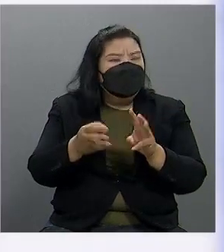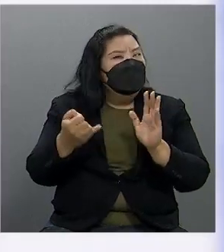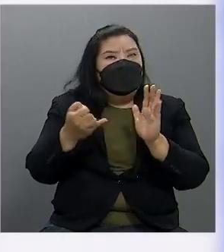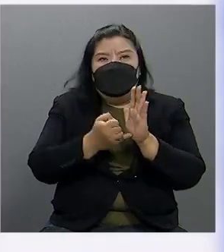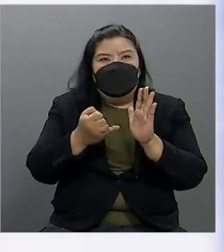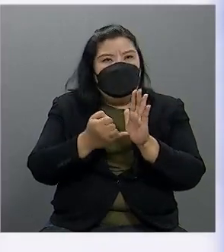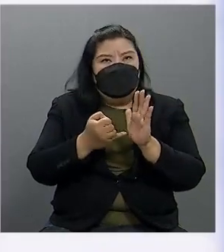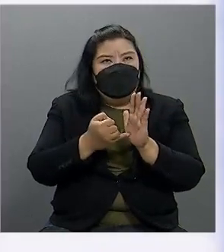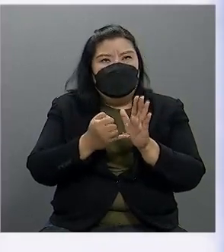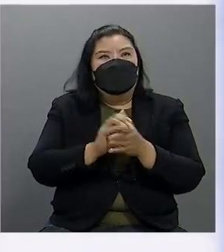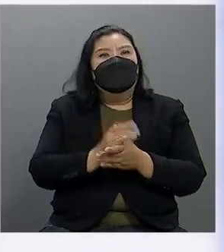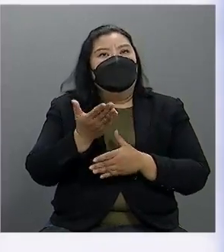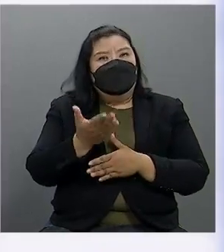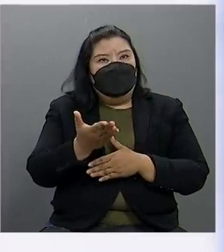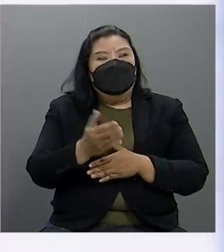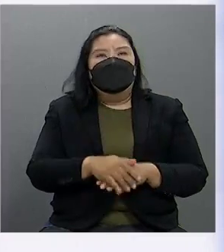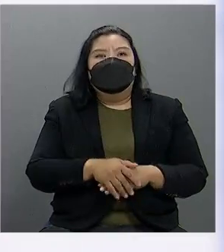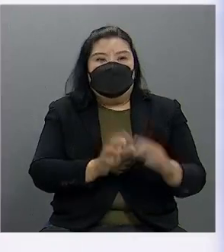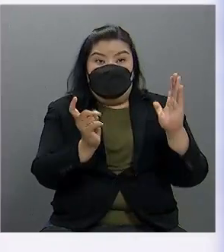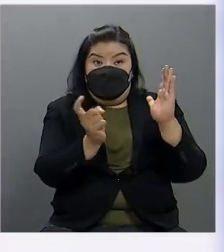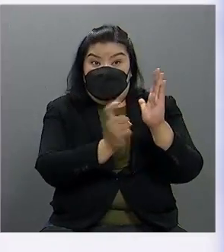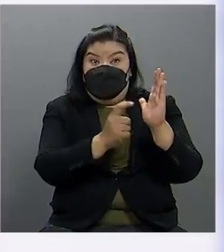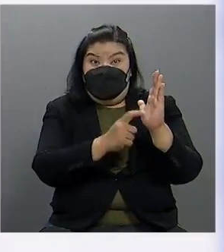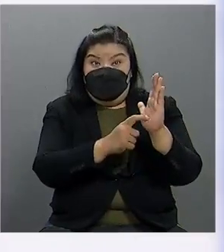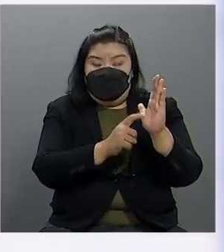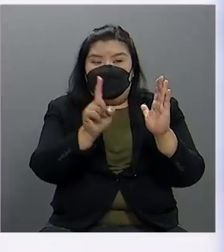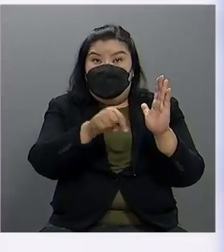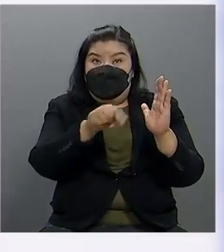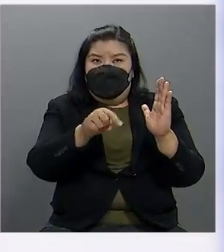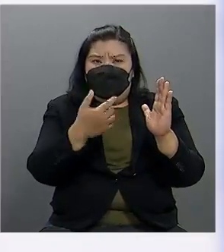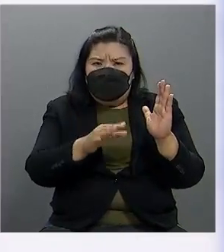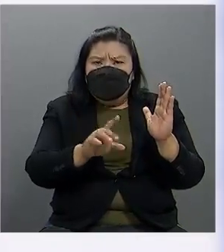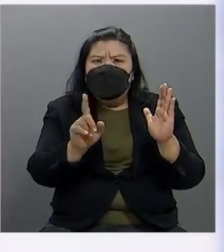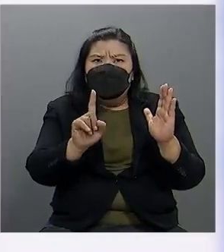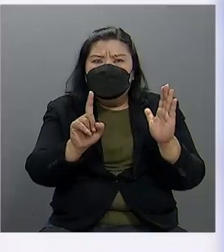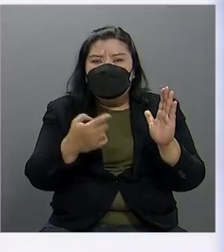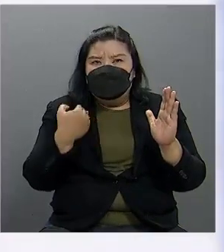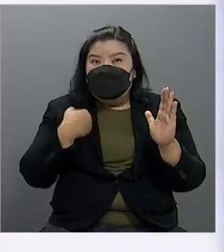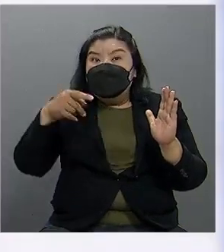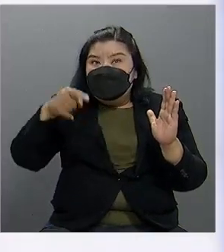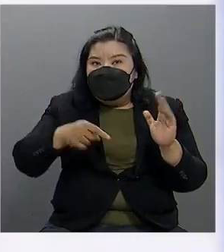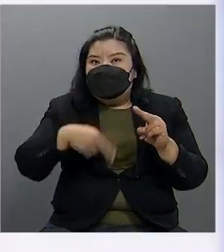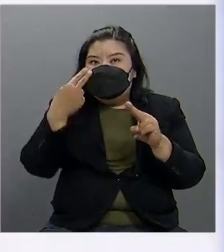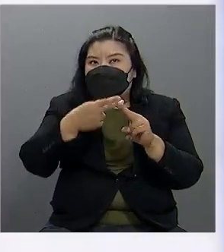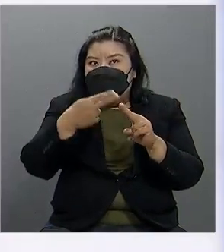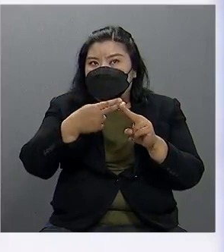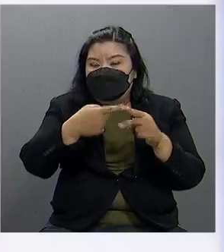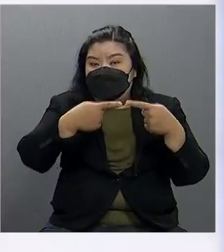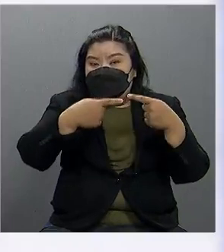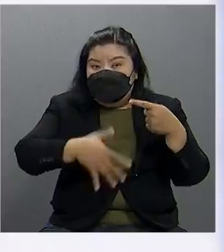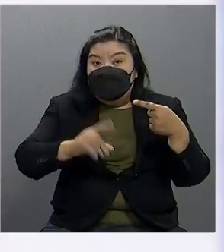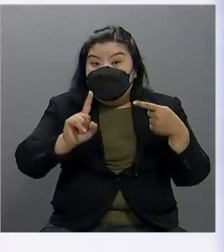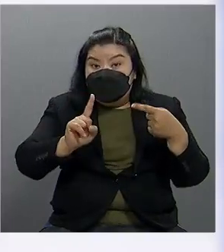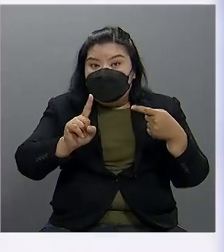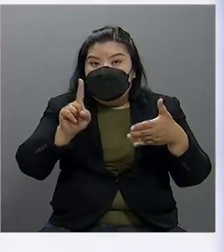ที่เลือกตั้งท้องถิ่นนะคะและความพิเศษของแอปพลิเคชันนี้เนี่ยคือเราสามารถตรวจสอบรายชื่อผู้มีสิทธิ์เลือกตั้งได้อีกด้วยนะค